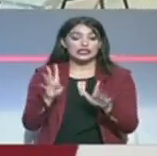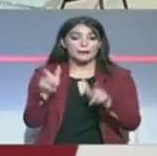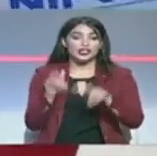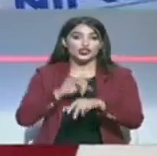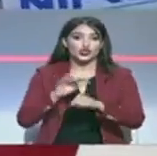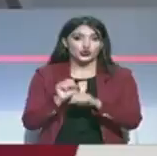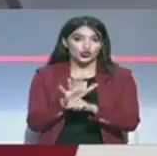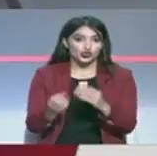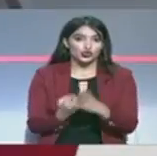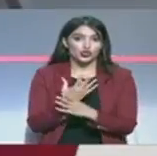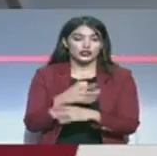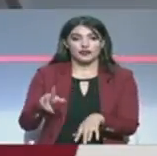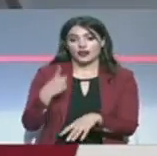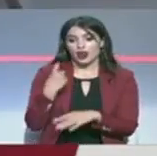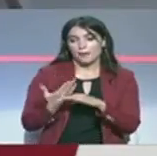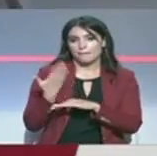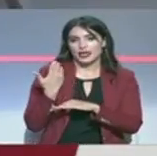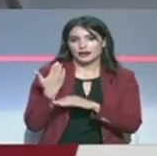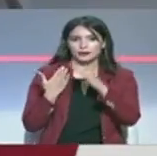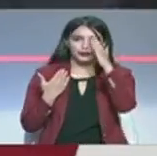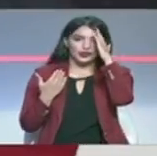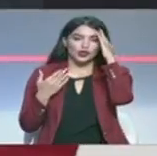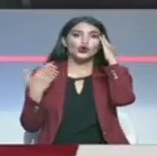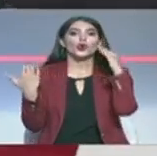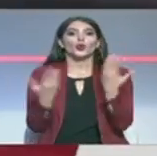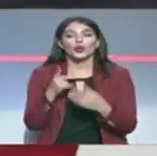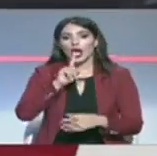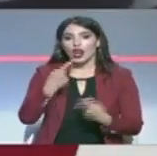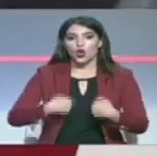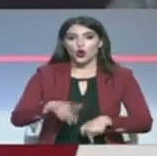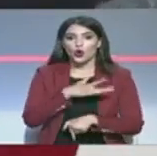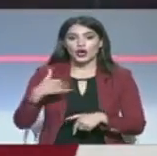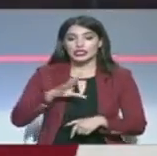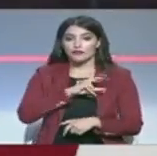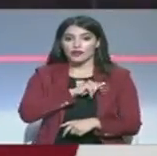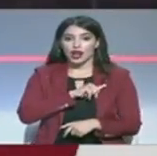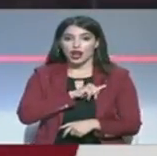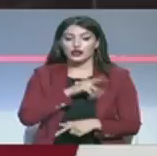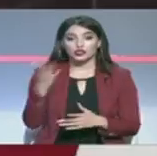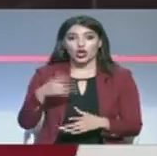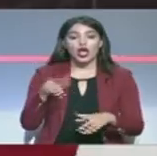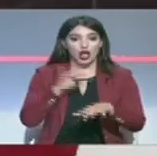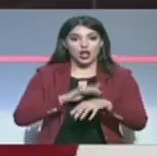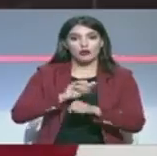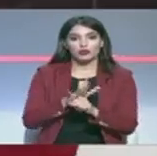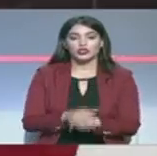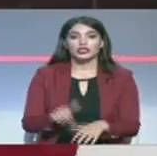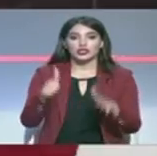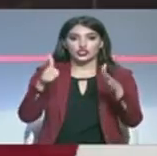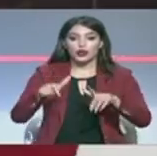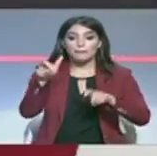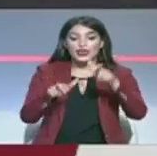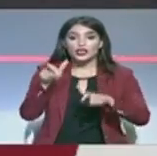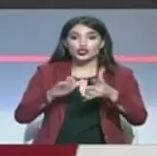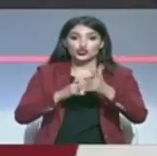جديدة خلال الساعات 24 الماضية. فيما أعلنت وزيرة الصحة الفلسطينية اليوم إصابة ما يقارب 600